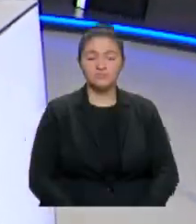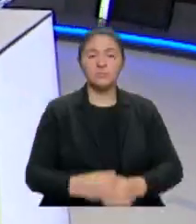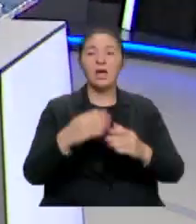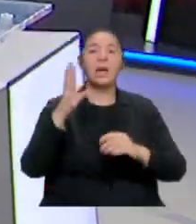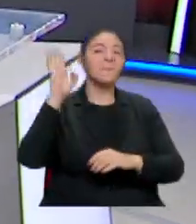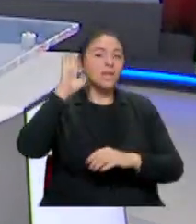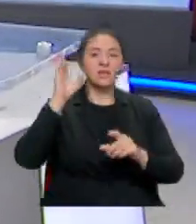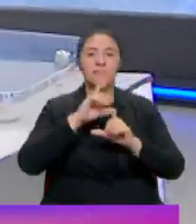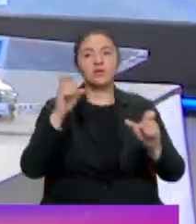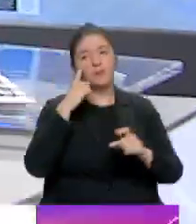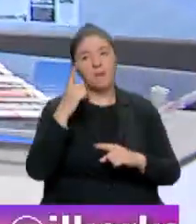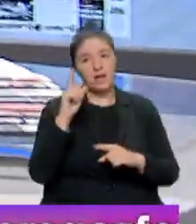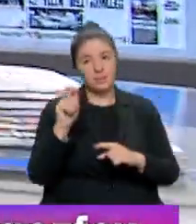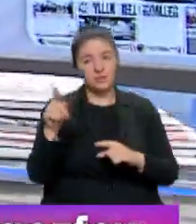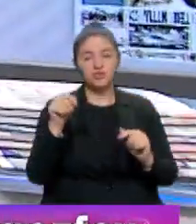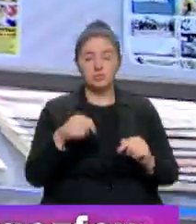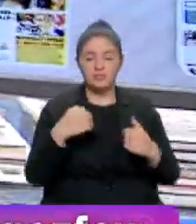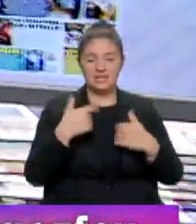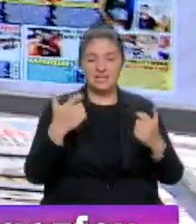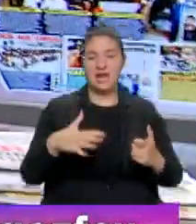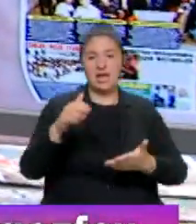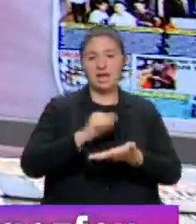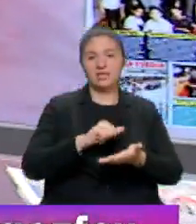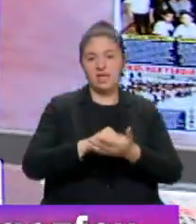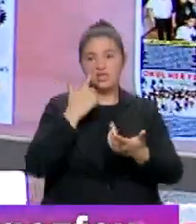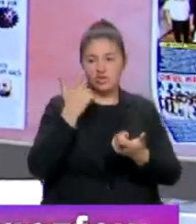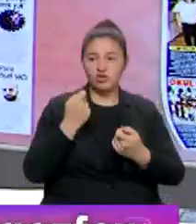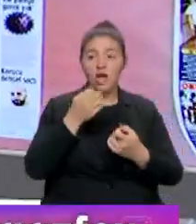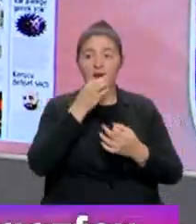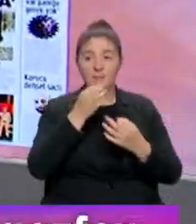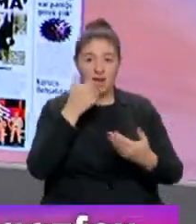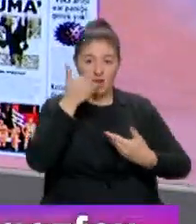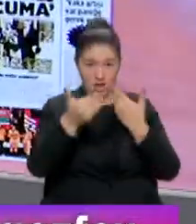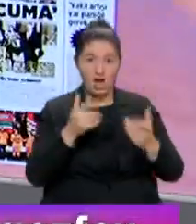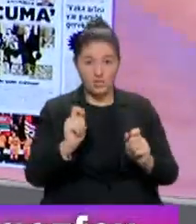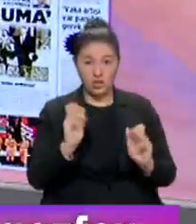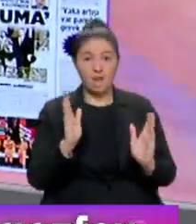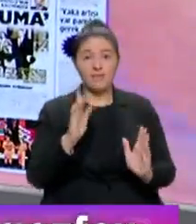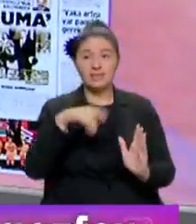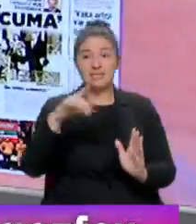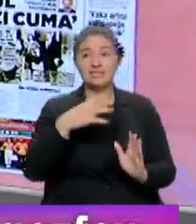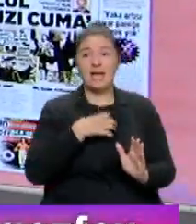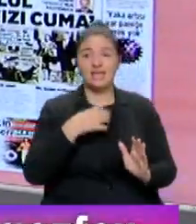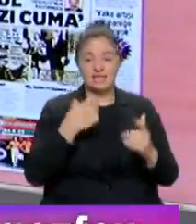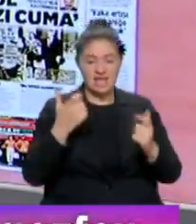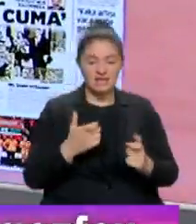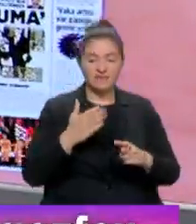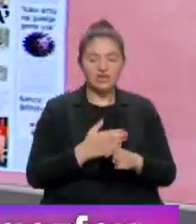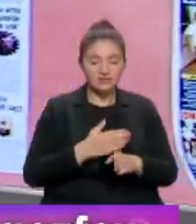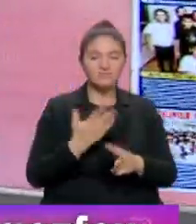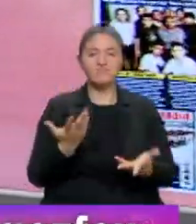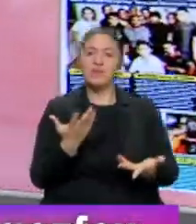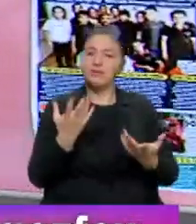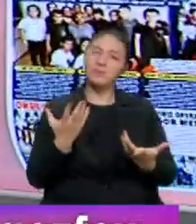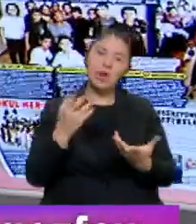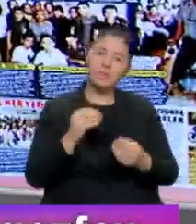Malatya'nın manşetine bakalım şimdi biz yerel gazetelerin dikkat çektiği haberleri paylaşıyoruz Ama siz kendi yerinizde yurdunuzda